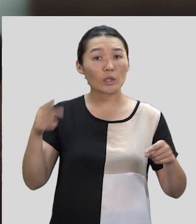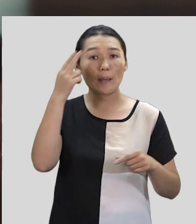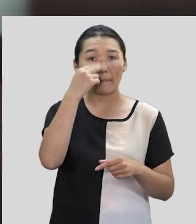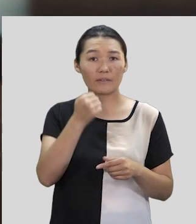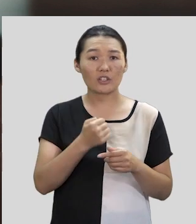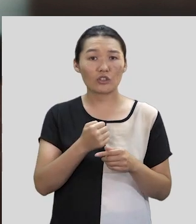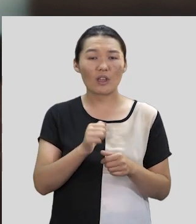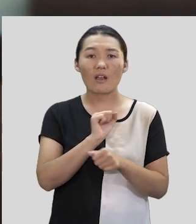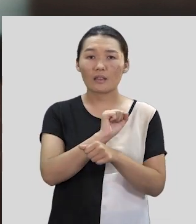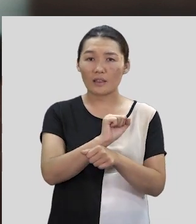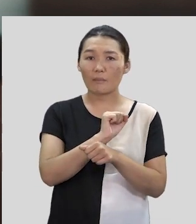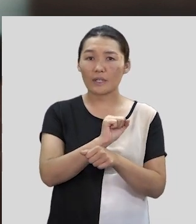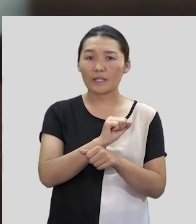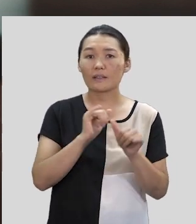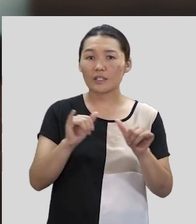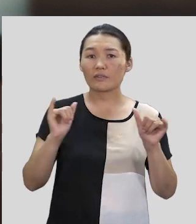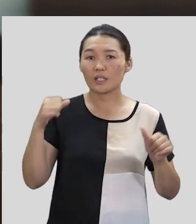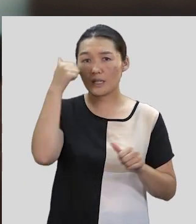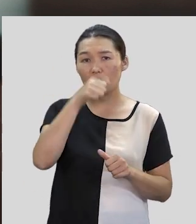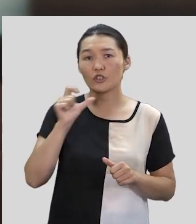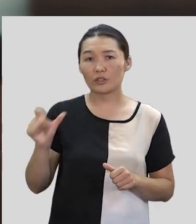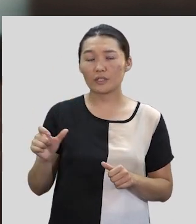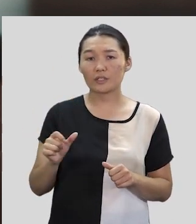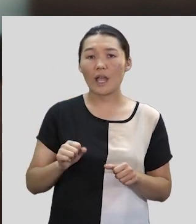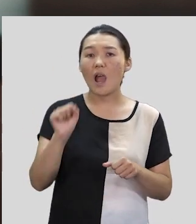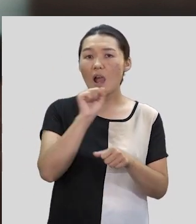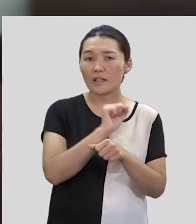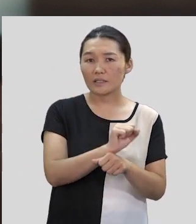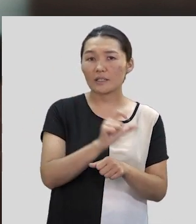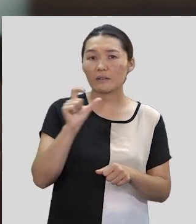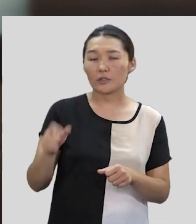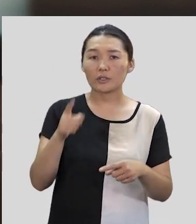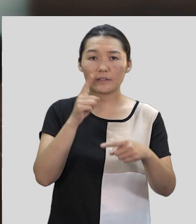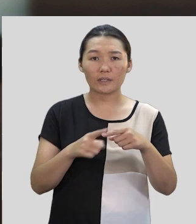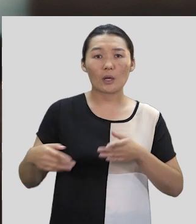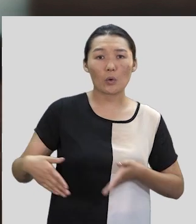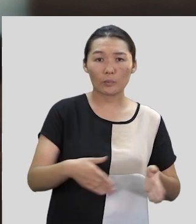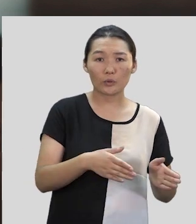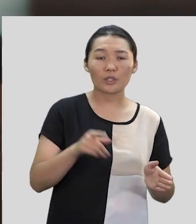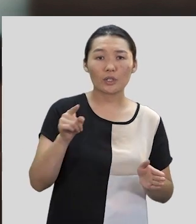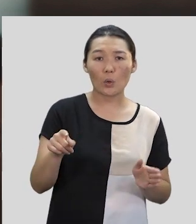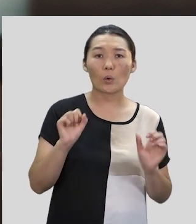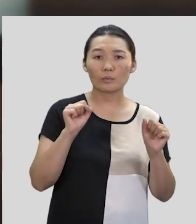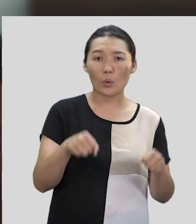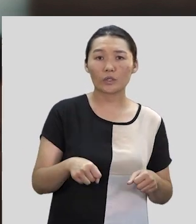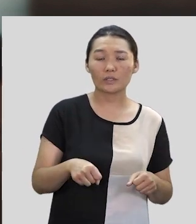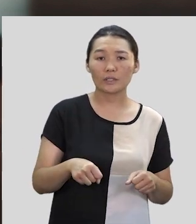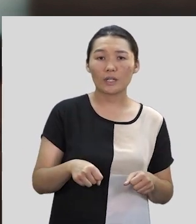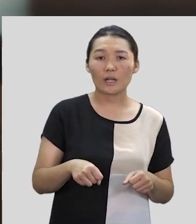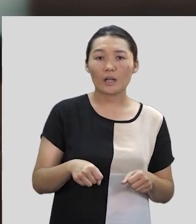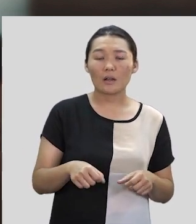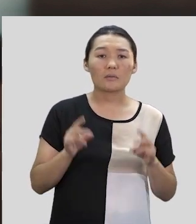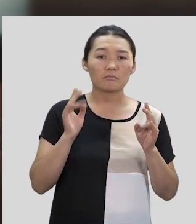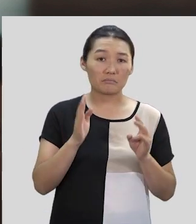тормозят развитие личности останавливают человека на полпути и он может попасть в беду